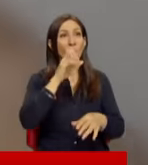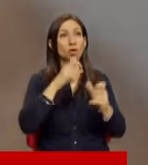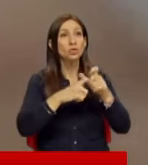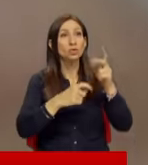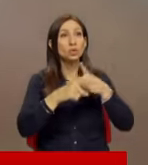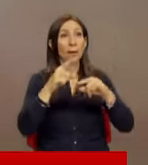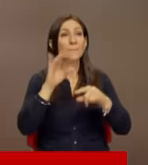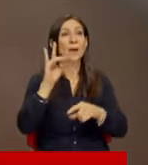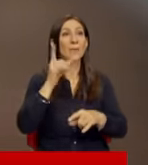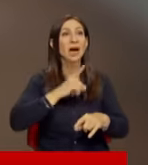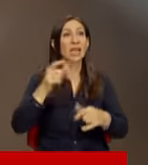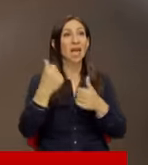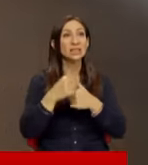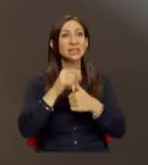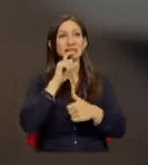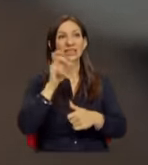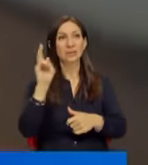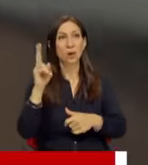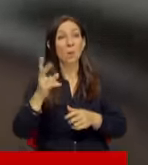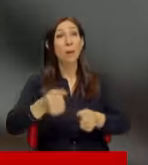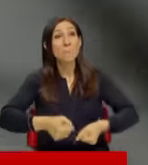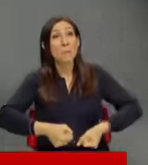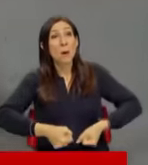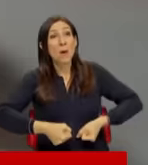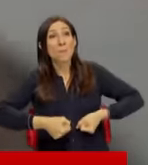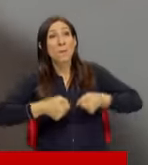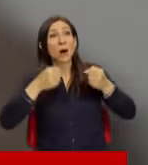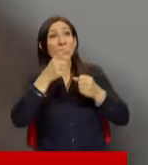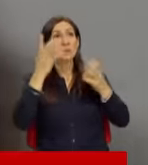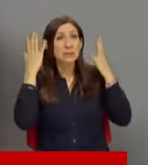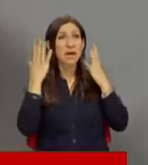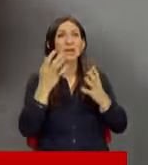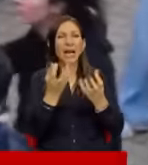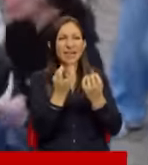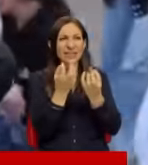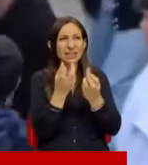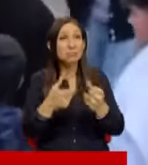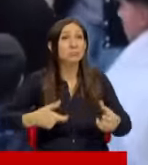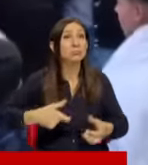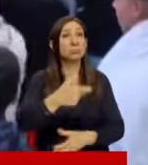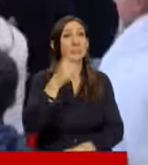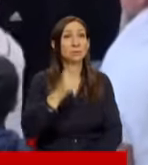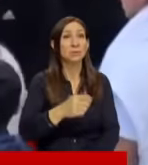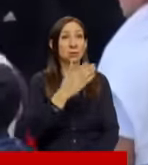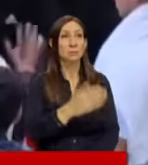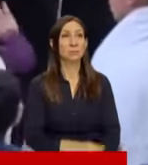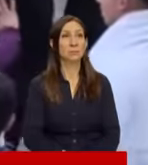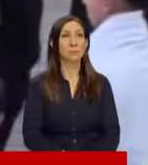Lök, MHP adayının eşinin dayısı tarafından saldırıya uğradı. Lök'ün üzerine asit atıldı.